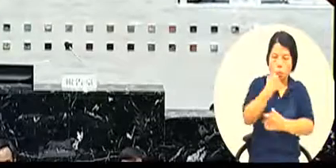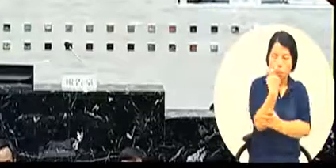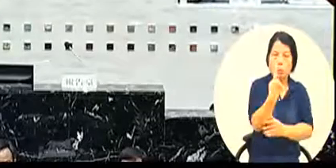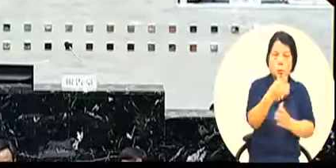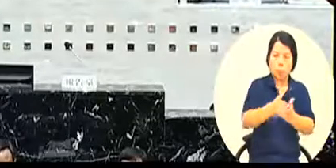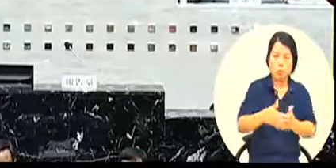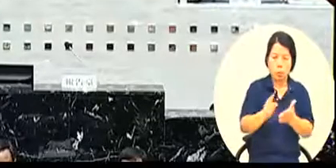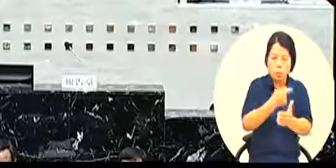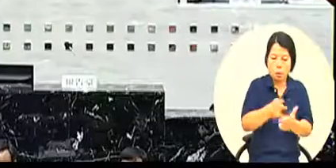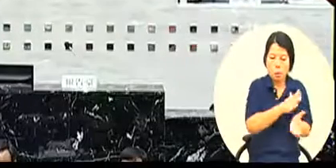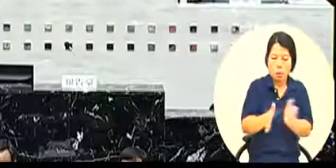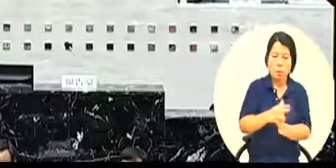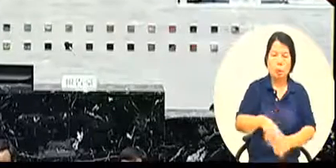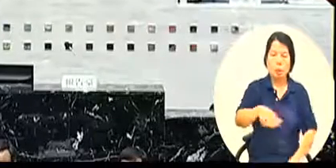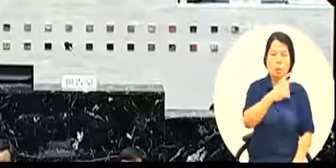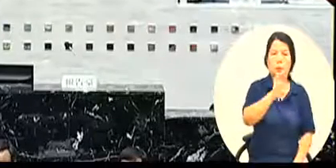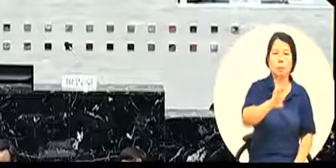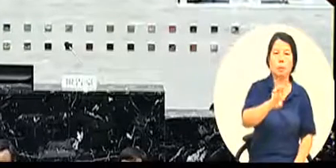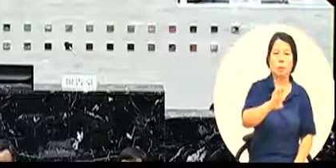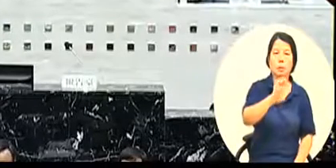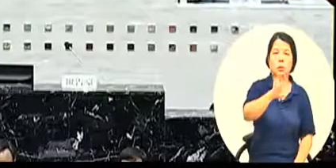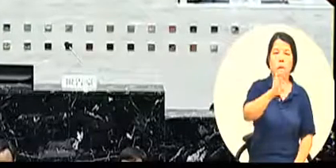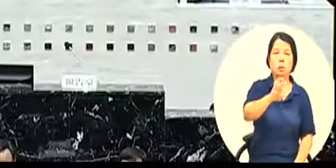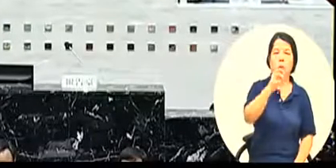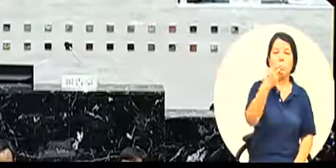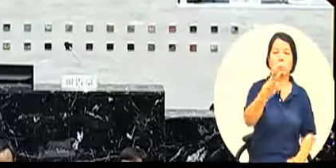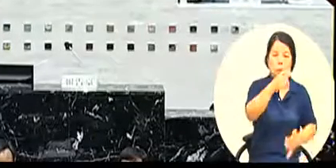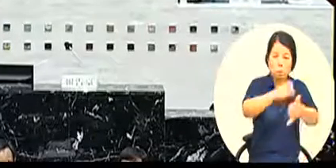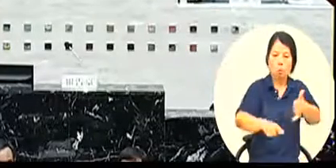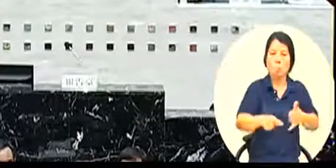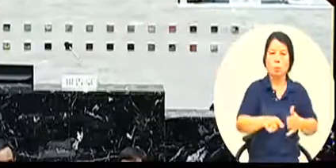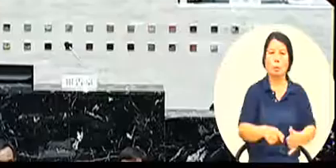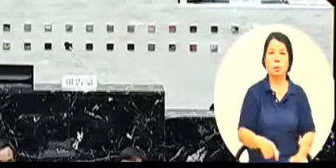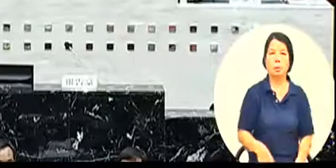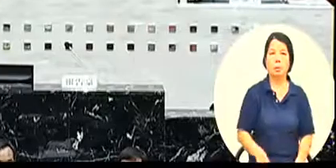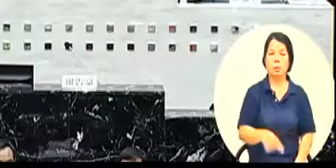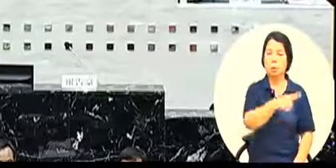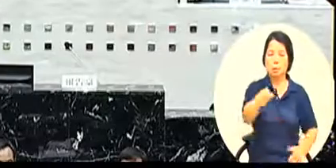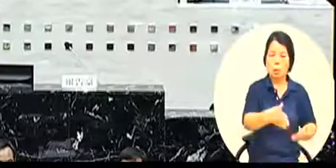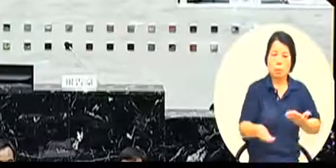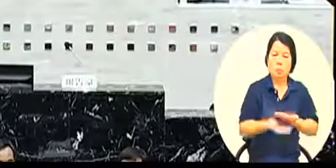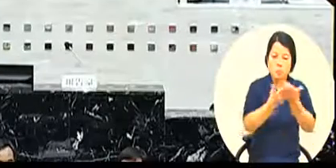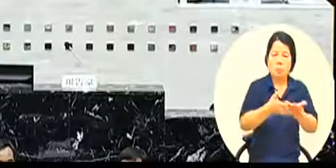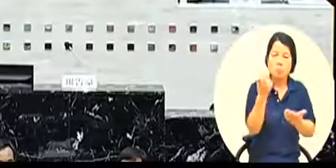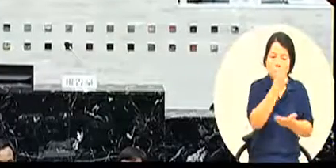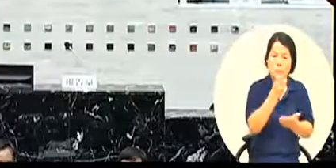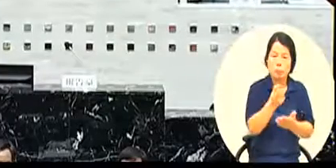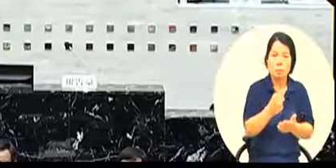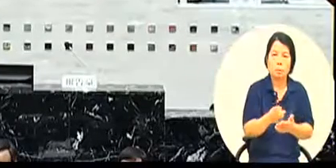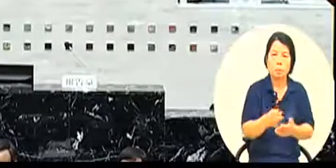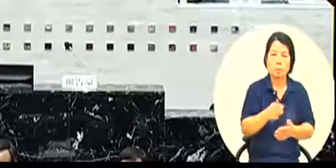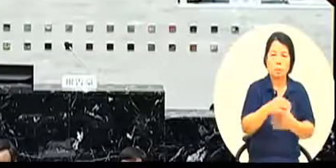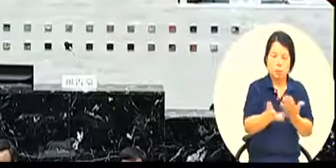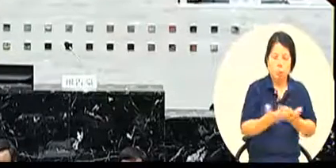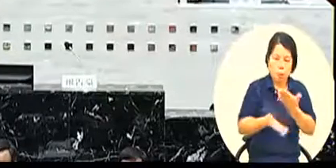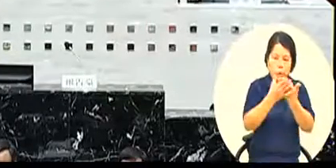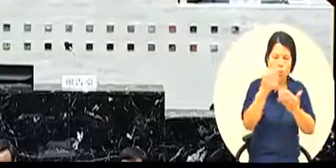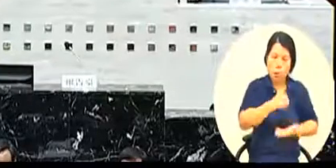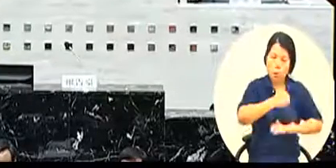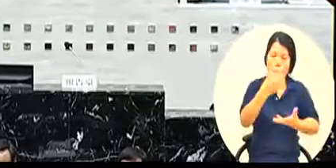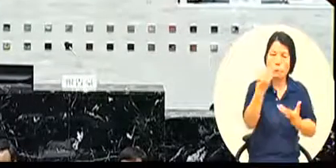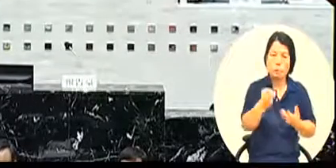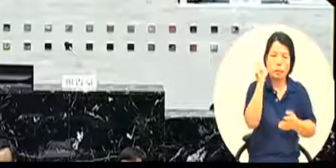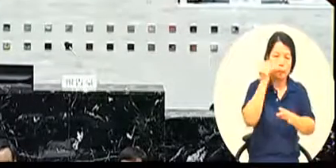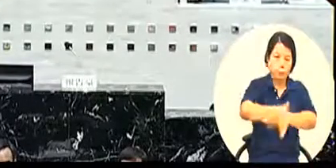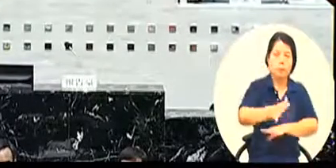处理其他293件，其他293件交付审查，有没有意见？好，交付审查。好，